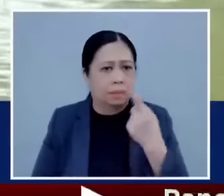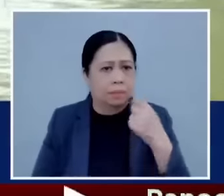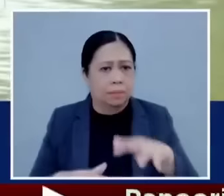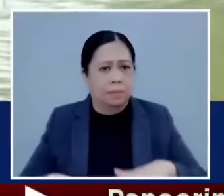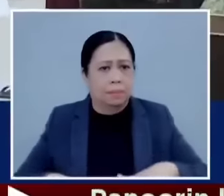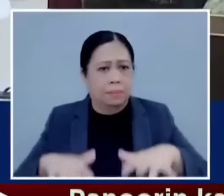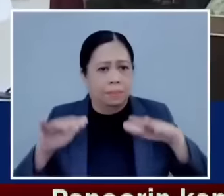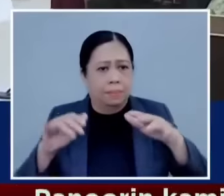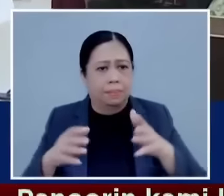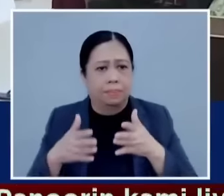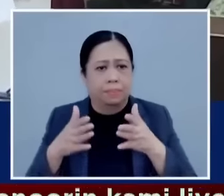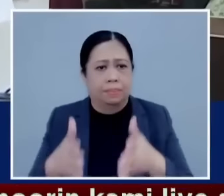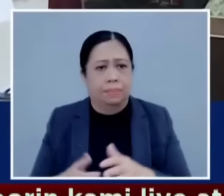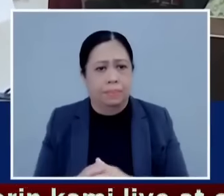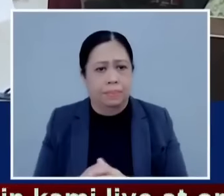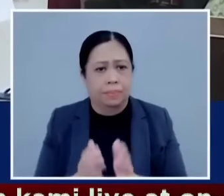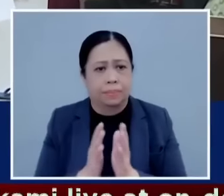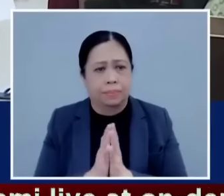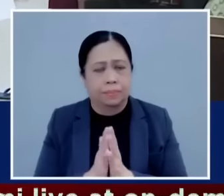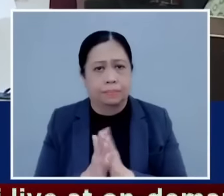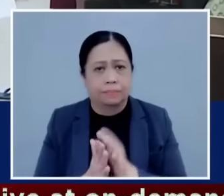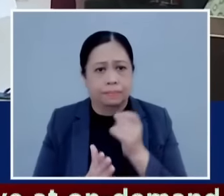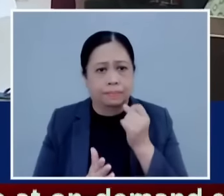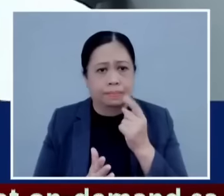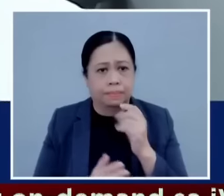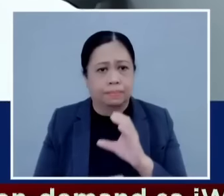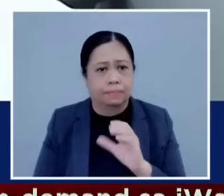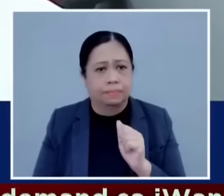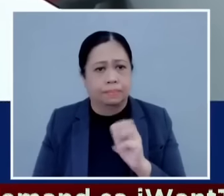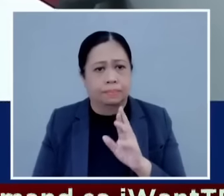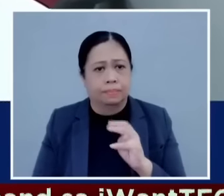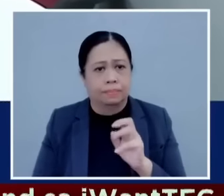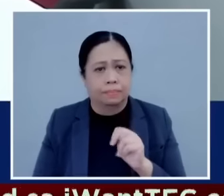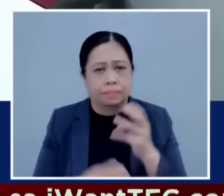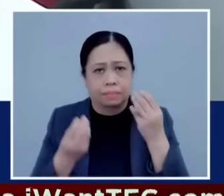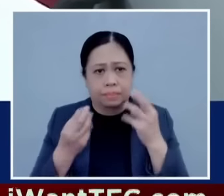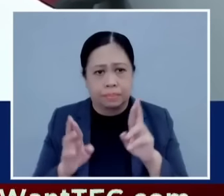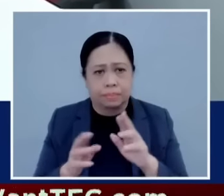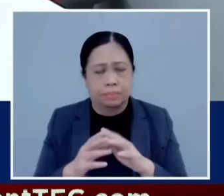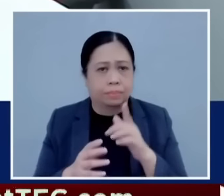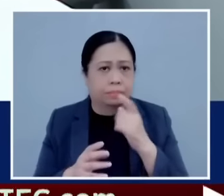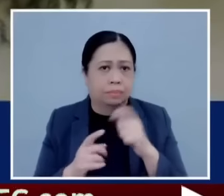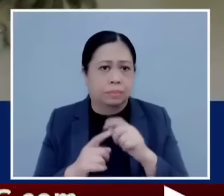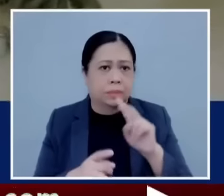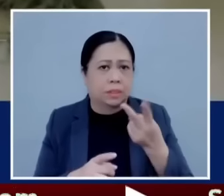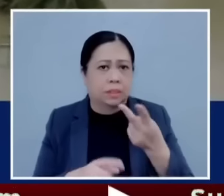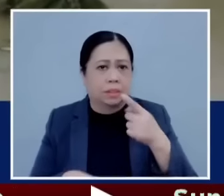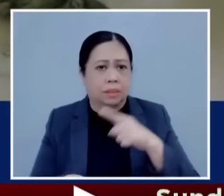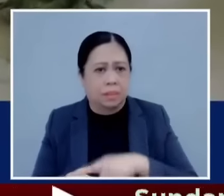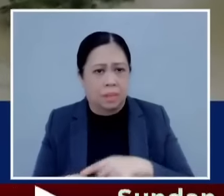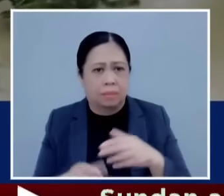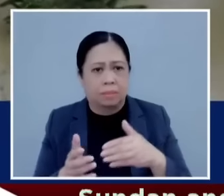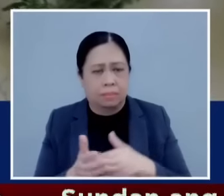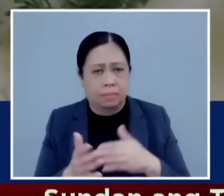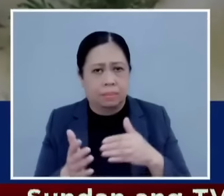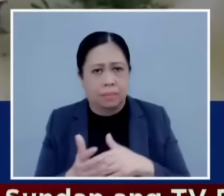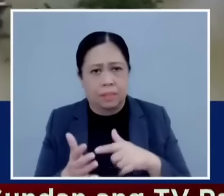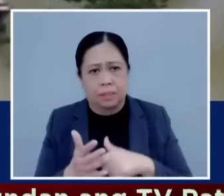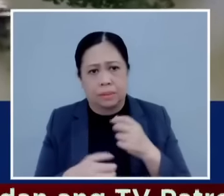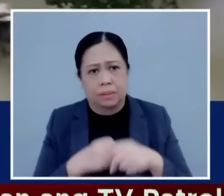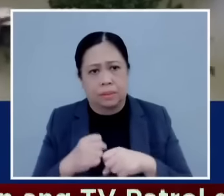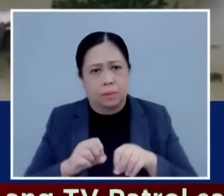sa daanan. Humihingi naman ang pangunawa si Carmen Mayor Leone Bahage. Bukod sa pangalawang beses na ngayong taon, malawakan